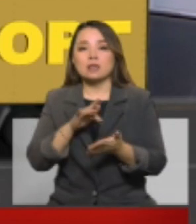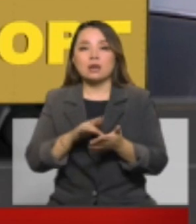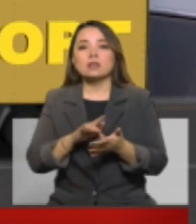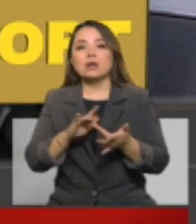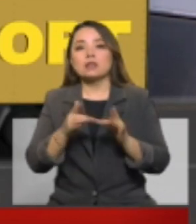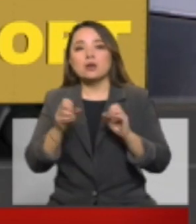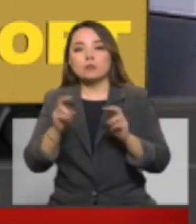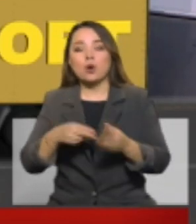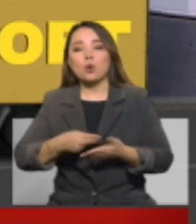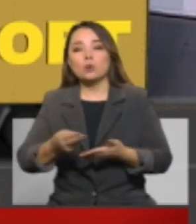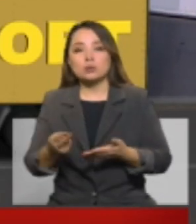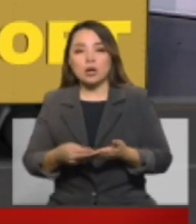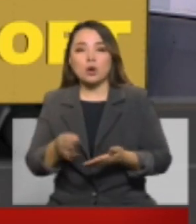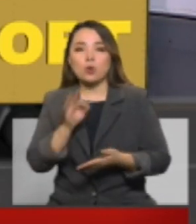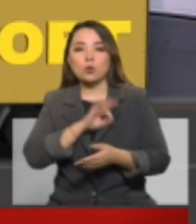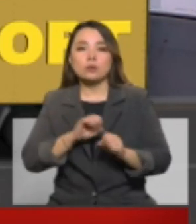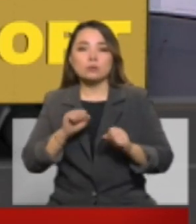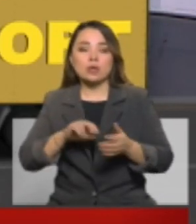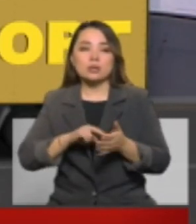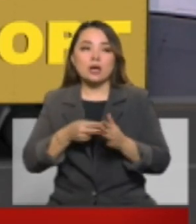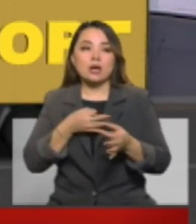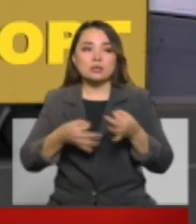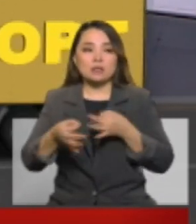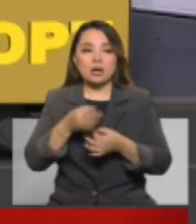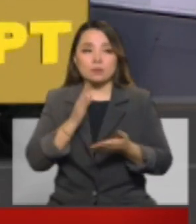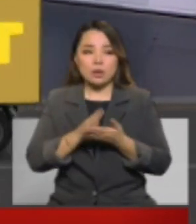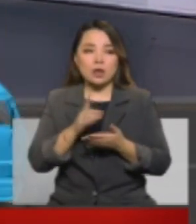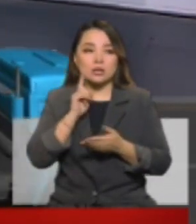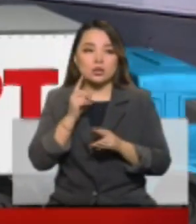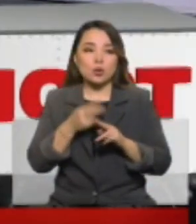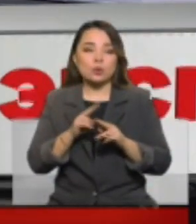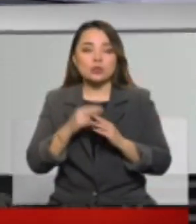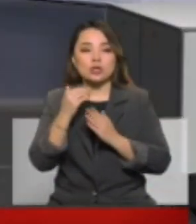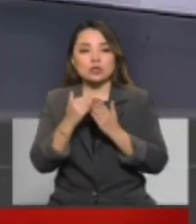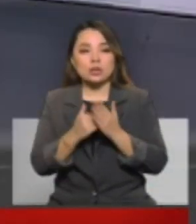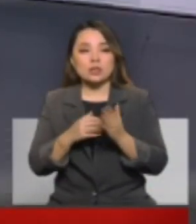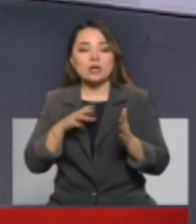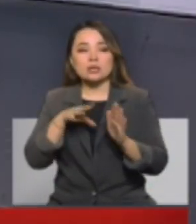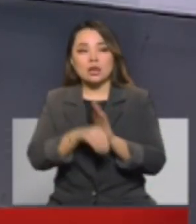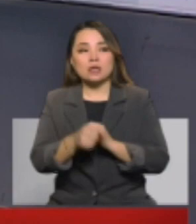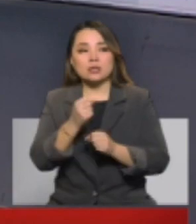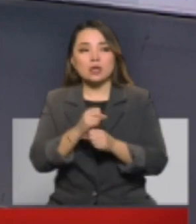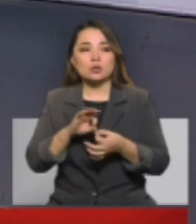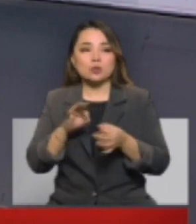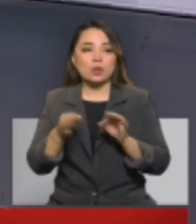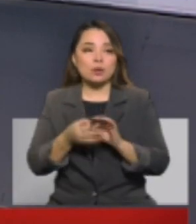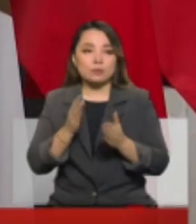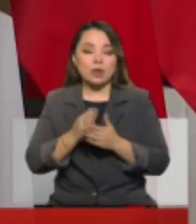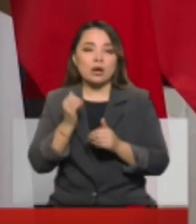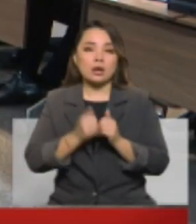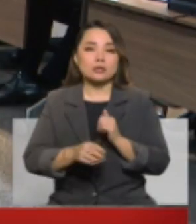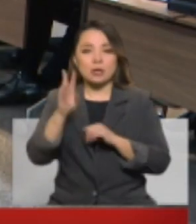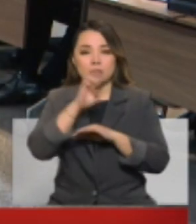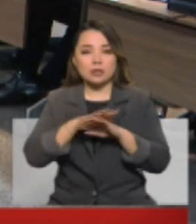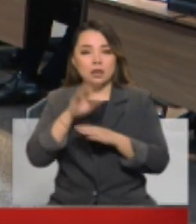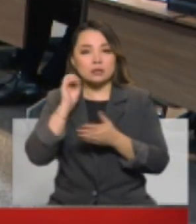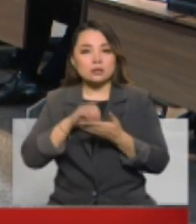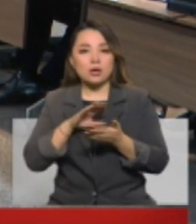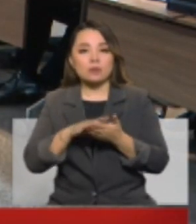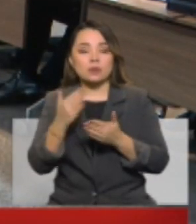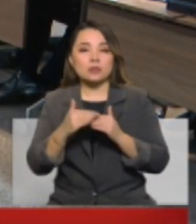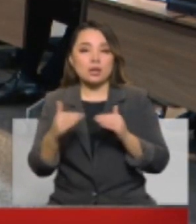электронды қолтаңбаны қолдану мәселесін талқылады. Әзірге бұл жүйені енгізу жағы қиын болып тұр, себебі әр елдің цифрландыру